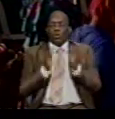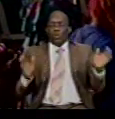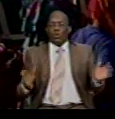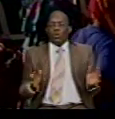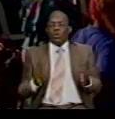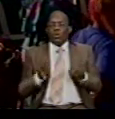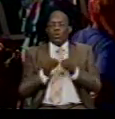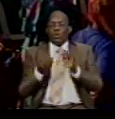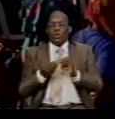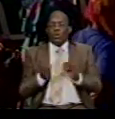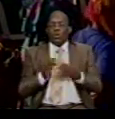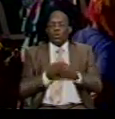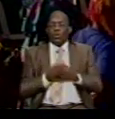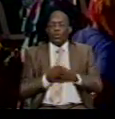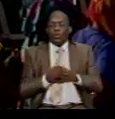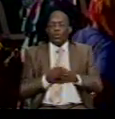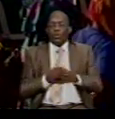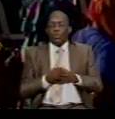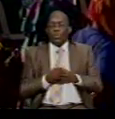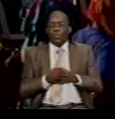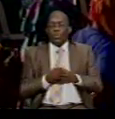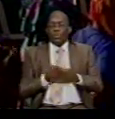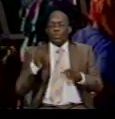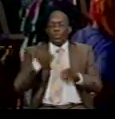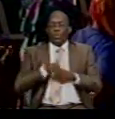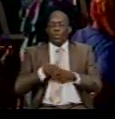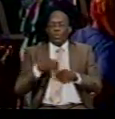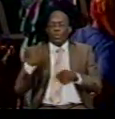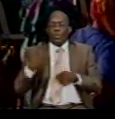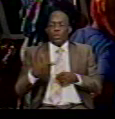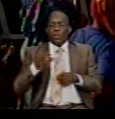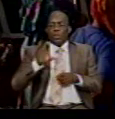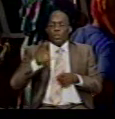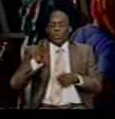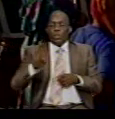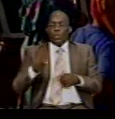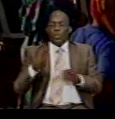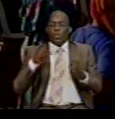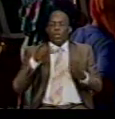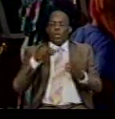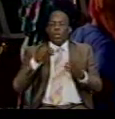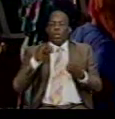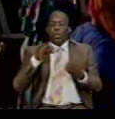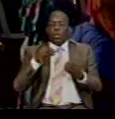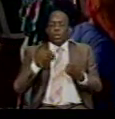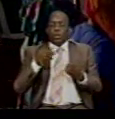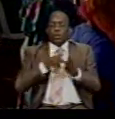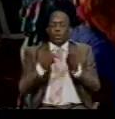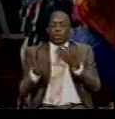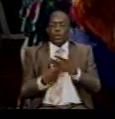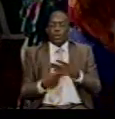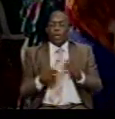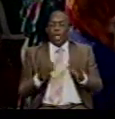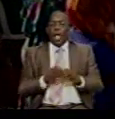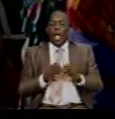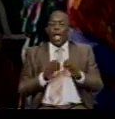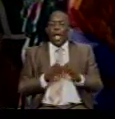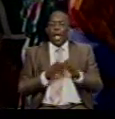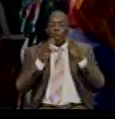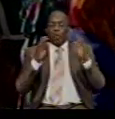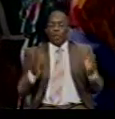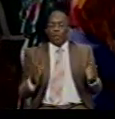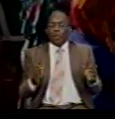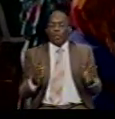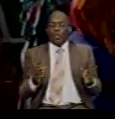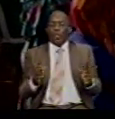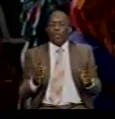grands prodiges innumériques. In GCK program. Dans la croisade. Abundance marvelous doings of God without number.